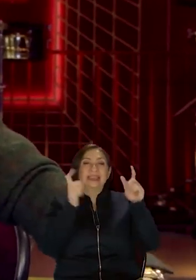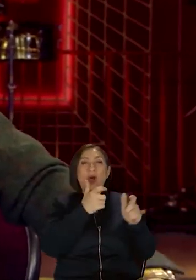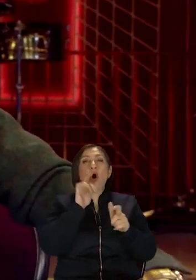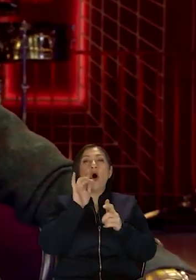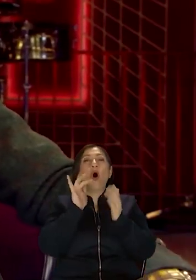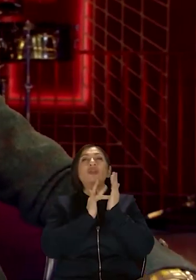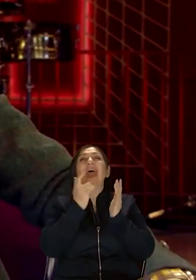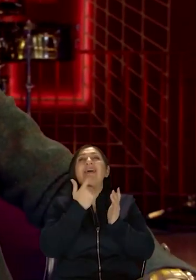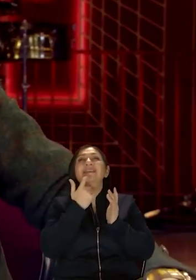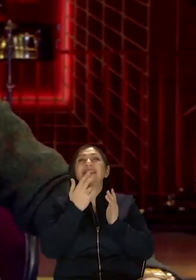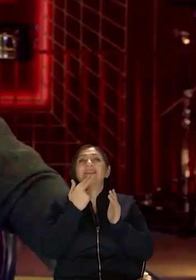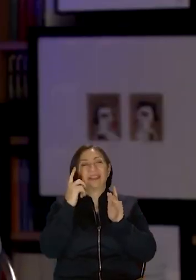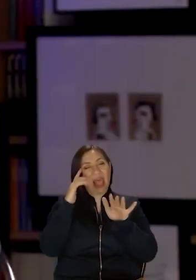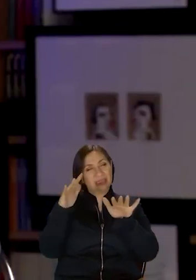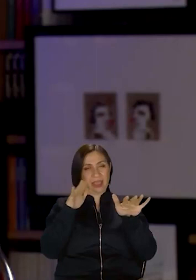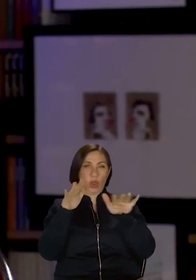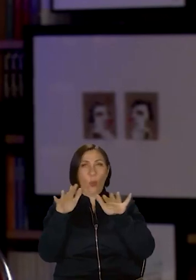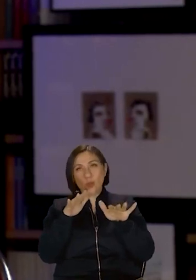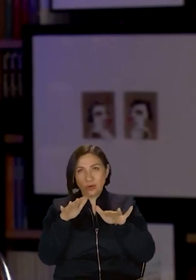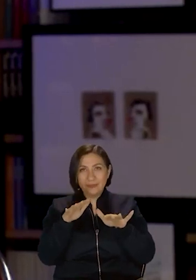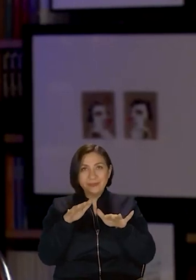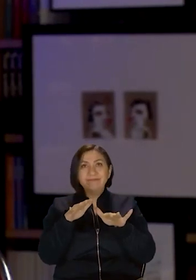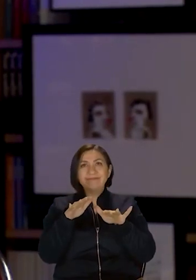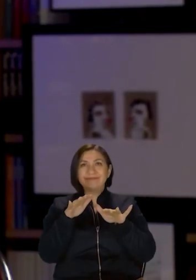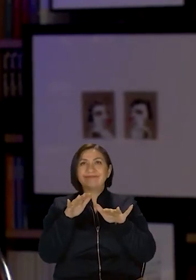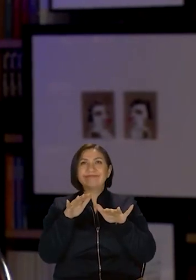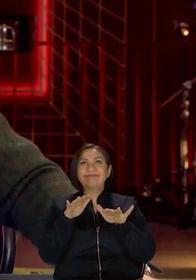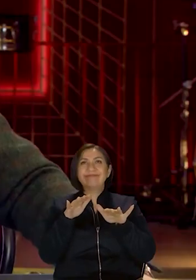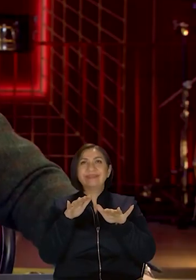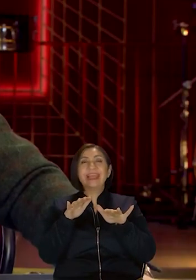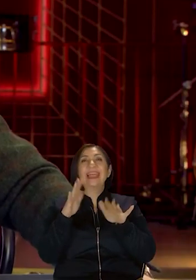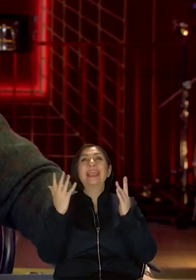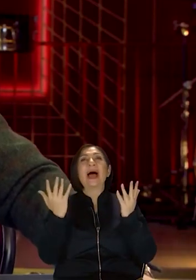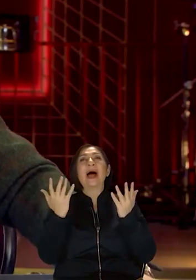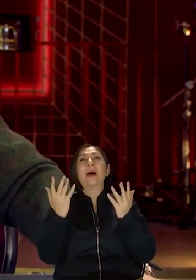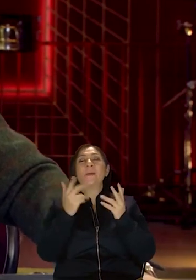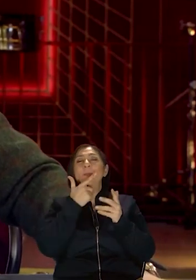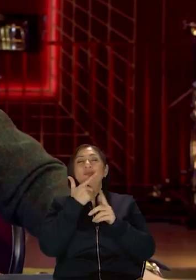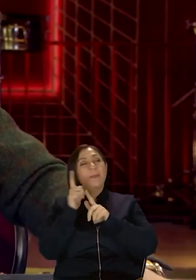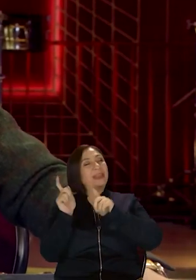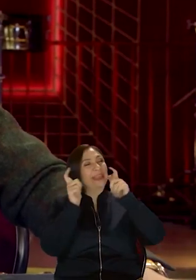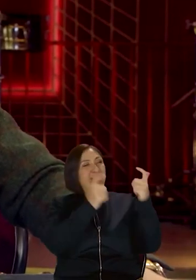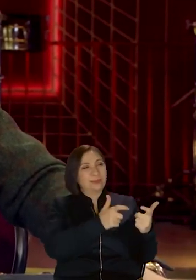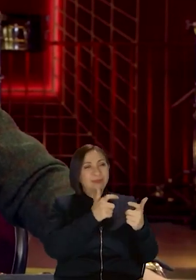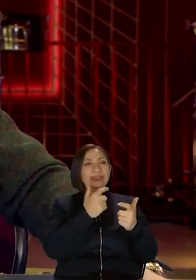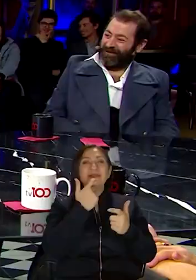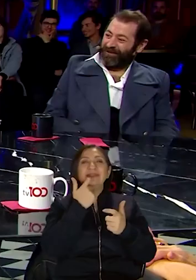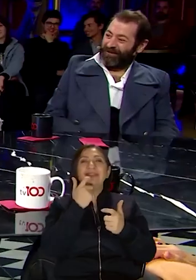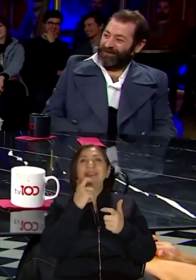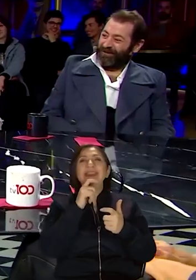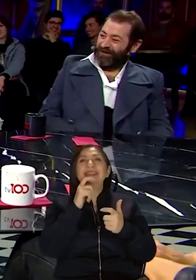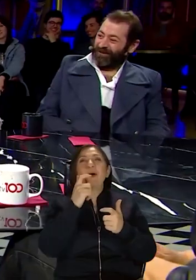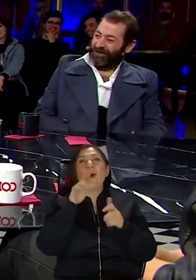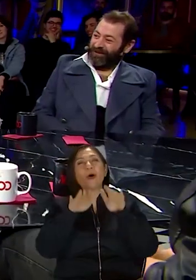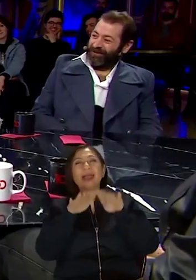yaş kadın sendromu. Yani histeri. ya. Hayır, bir de şey var yani, Bodrum'a taşınmış orta yaş hanım arkadaşlarımın